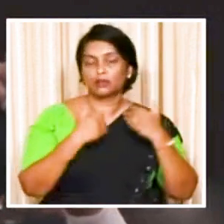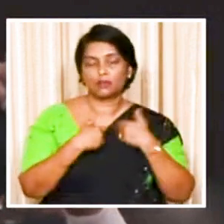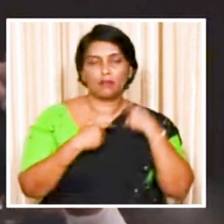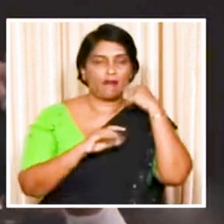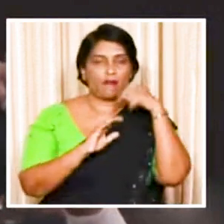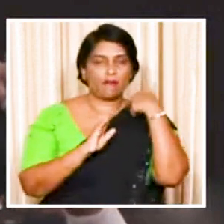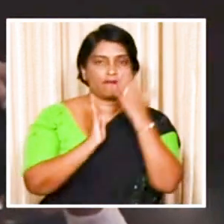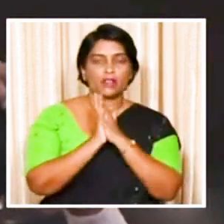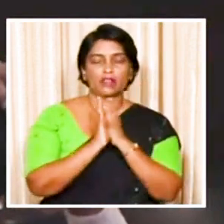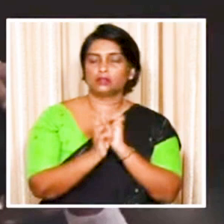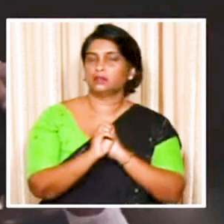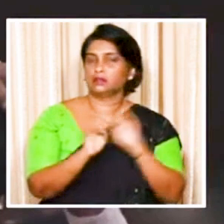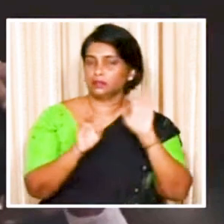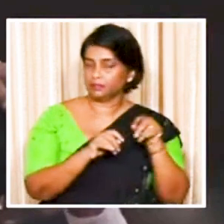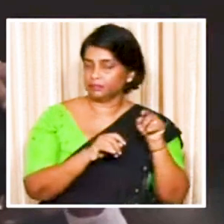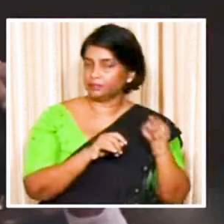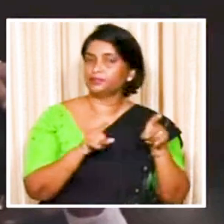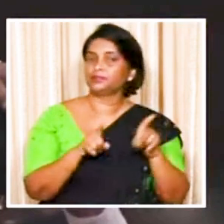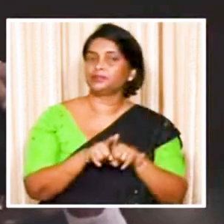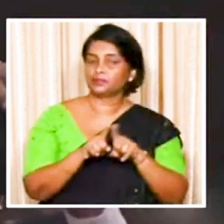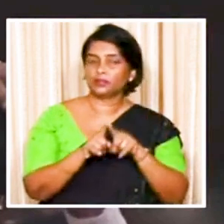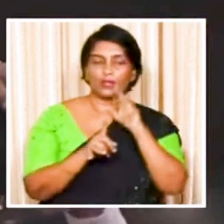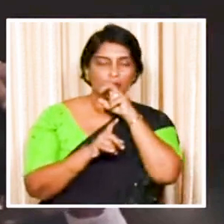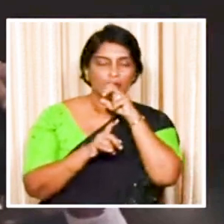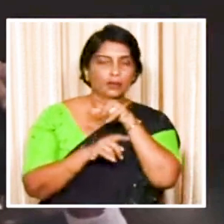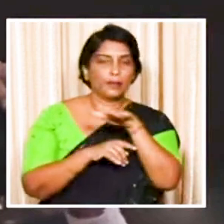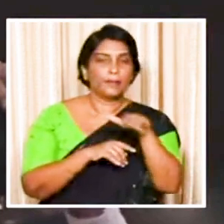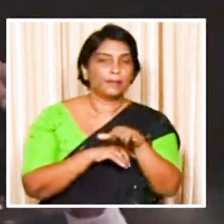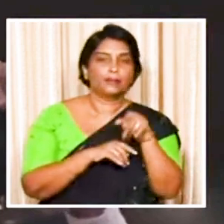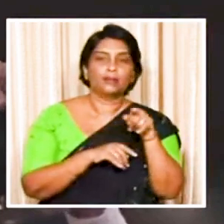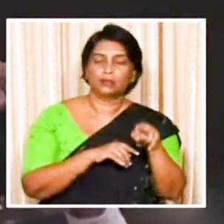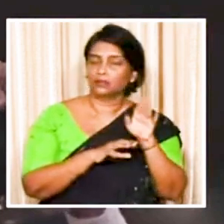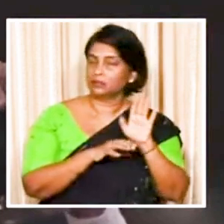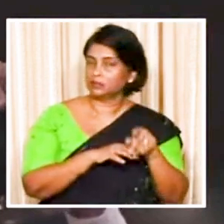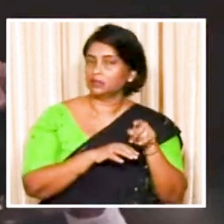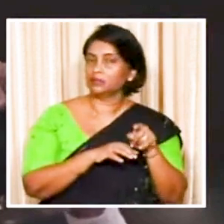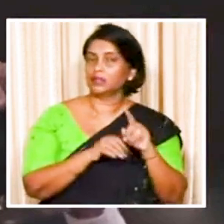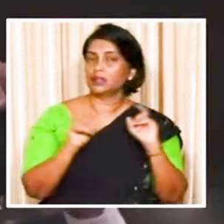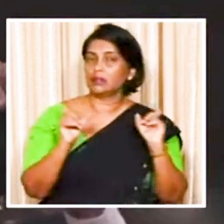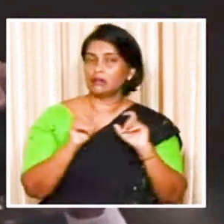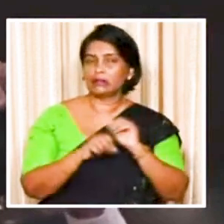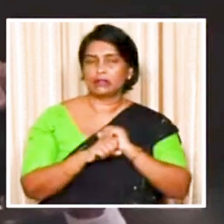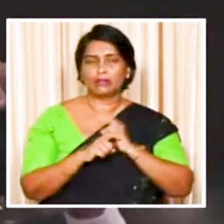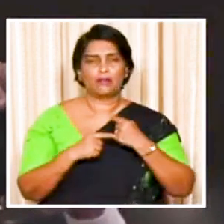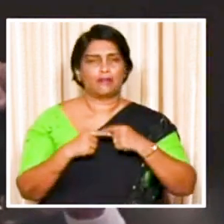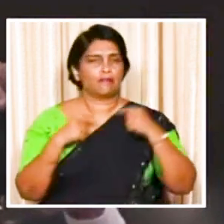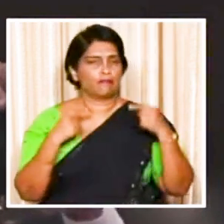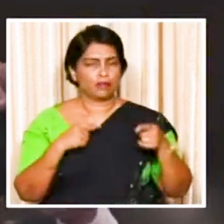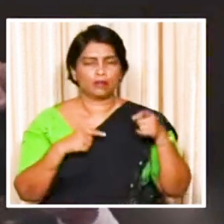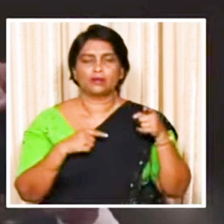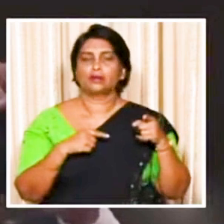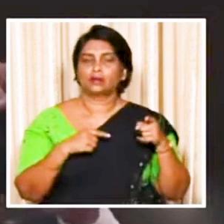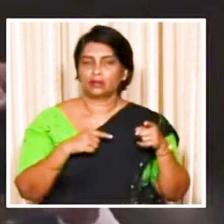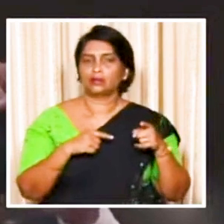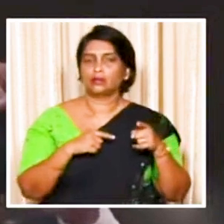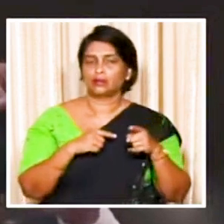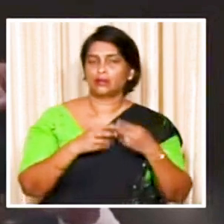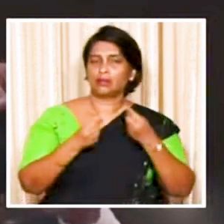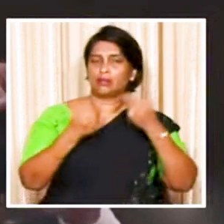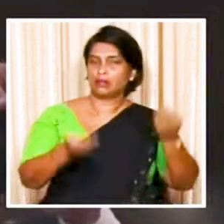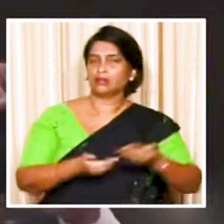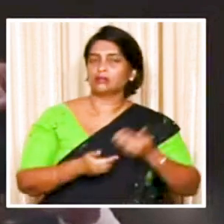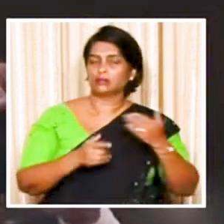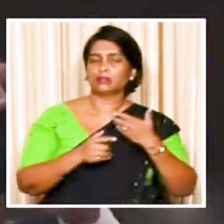2019 12 17 என்று கிளிநொச்சி பச்சிலைப்பள்ளி பிரதேசத்தில் நடைபெறும் சட்டவிரோத மணல் அகழ்வுக்கு எதிரான மக்களால் மேற்கொள்ளப்பட்ட எதிர்ப்பு